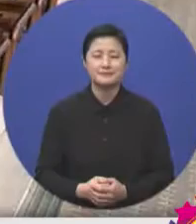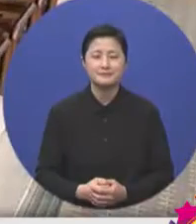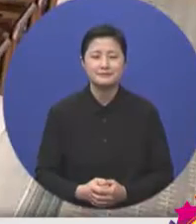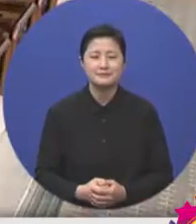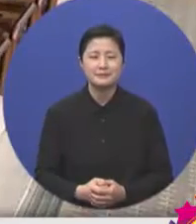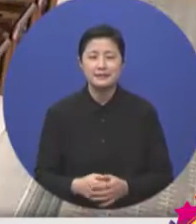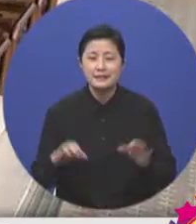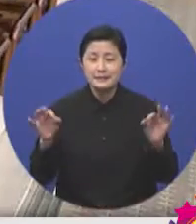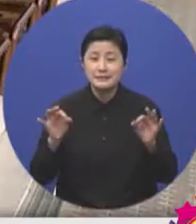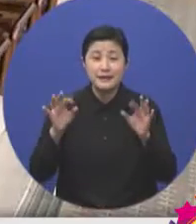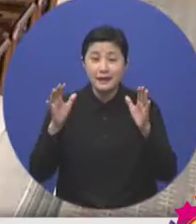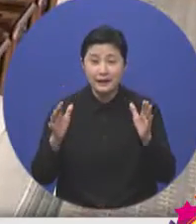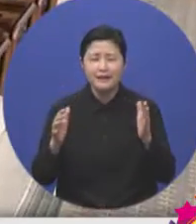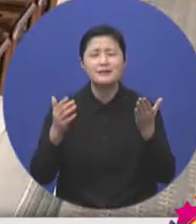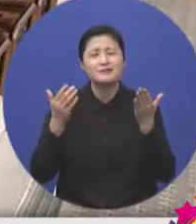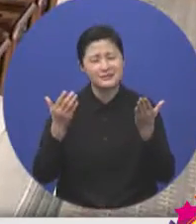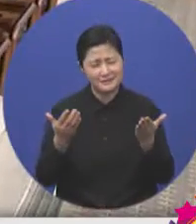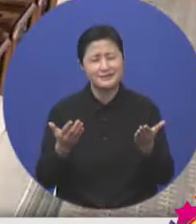잠시 잠깐